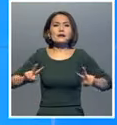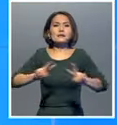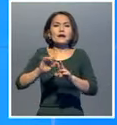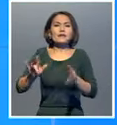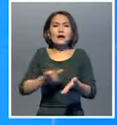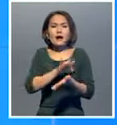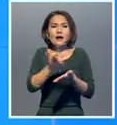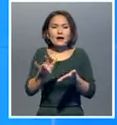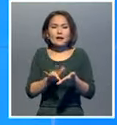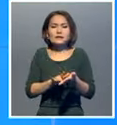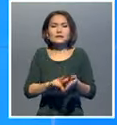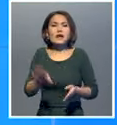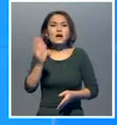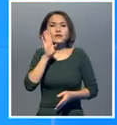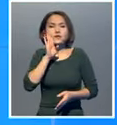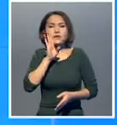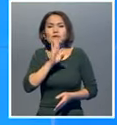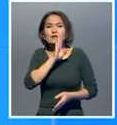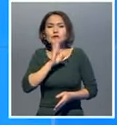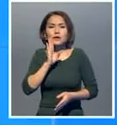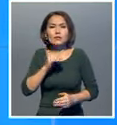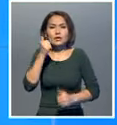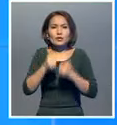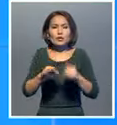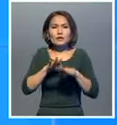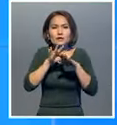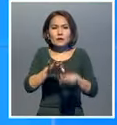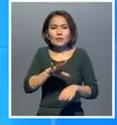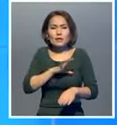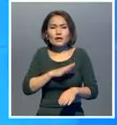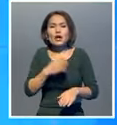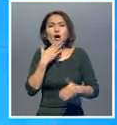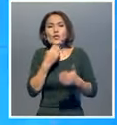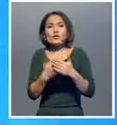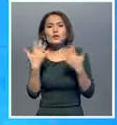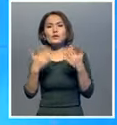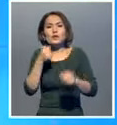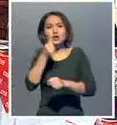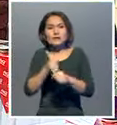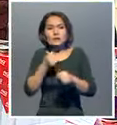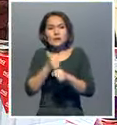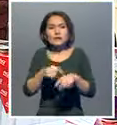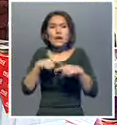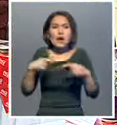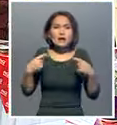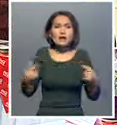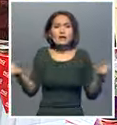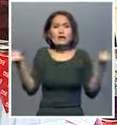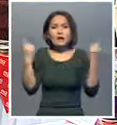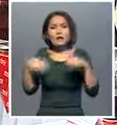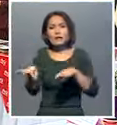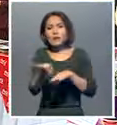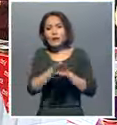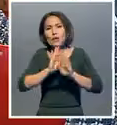Астанада бес аспап қыз келіншектер марапатталды. Республиканың түкпір-түкпірінен келген олар өз қолдарынан шыққан бұйымдарды тағам әшекелерін